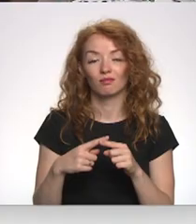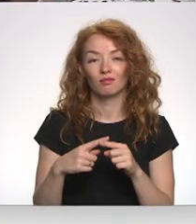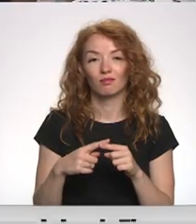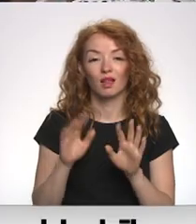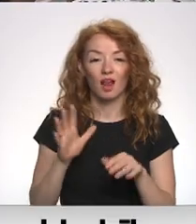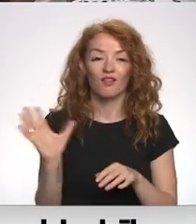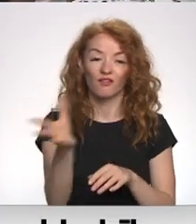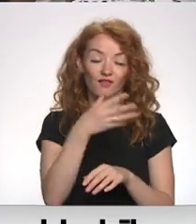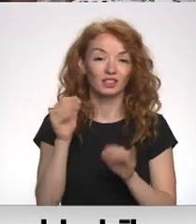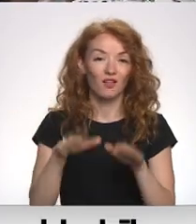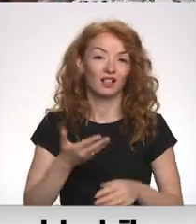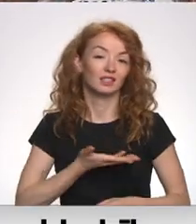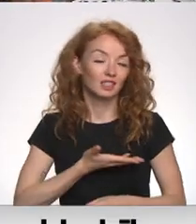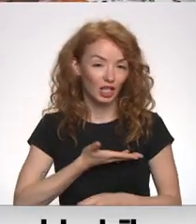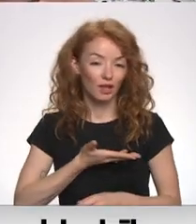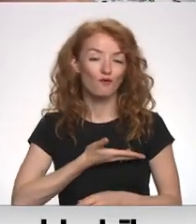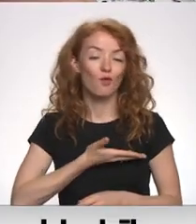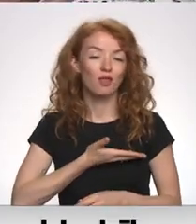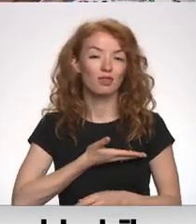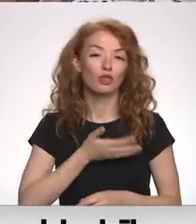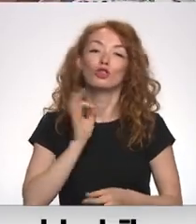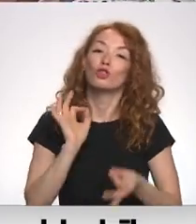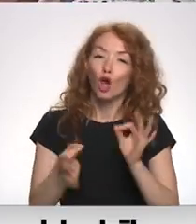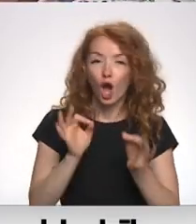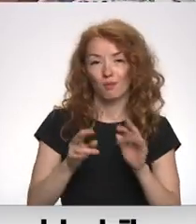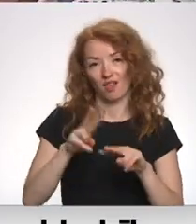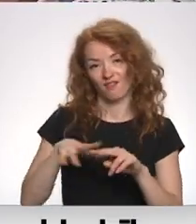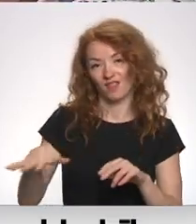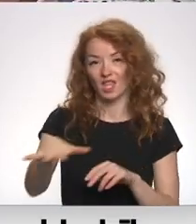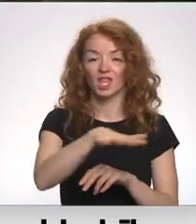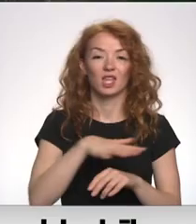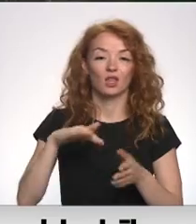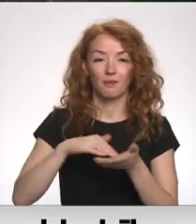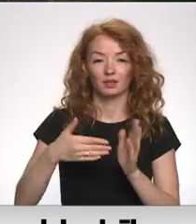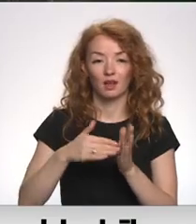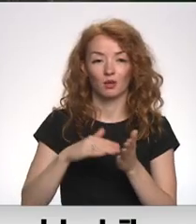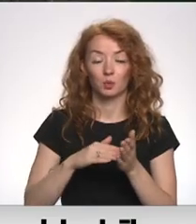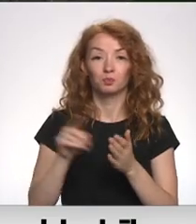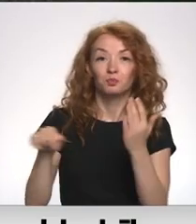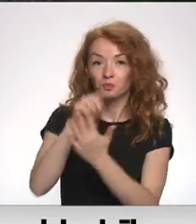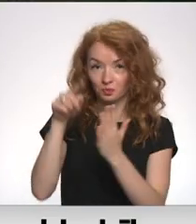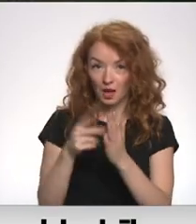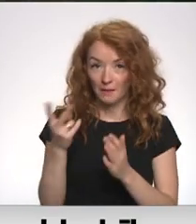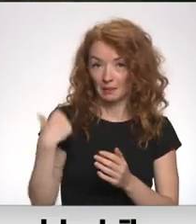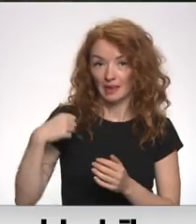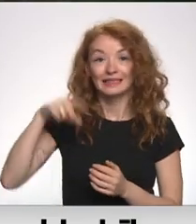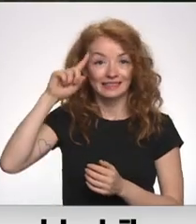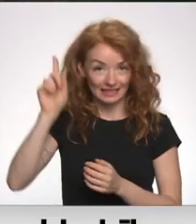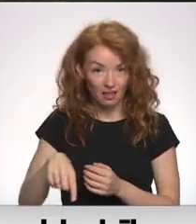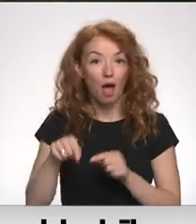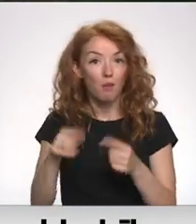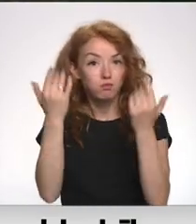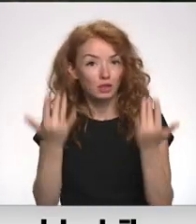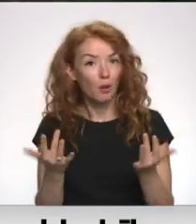un lai viss varētu dzīvot normālā vide apstākļos. Atzinājāt, ka būs tāds pasākums vai vienkārši garām